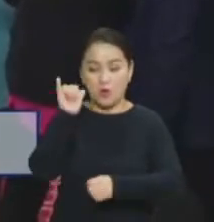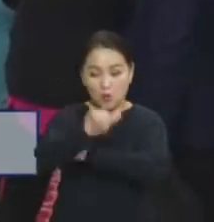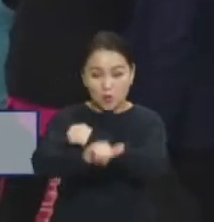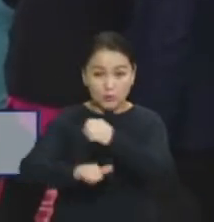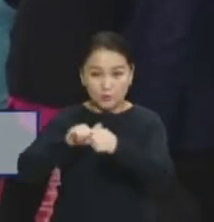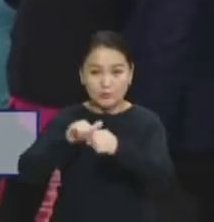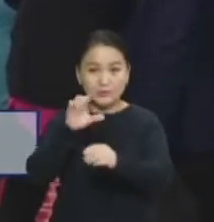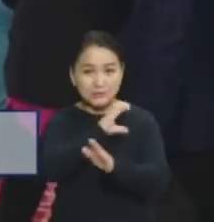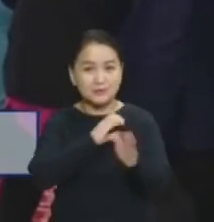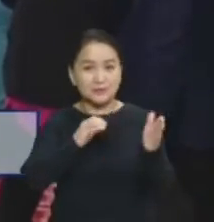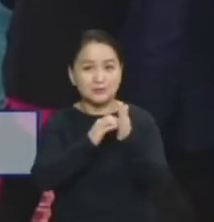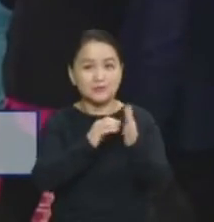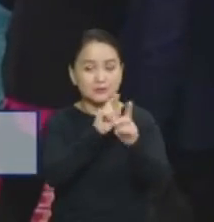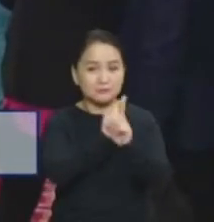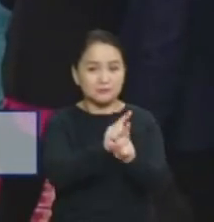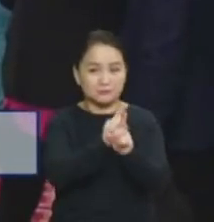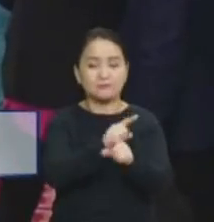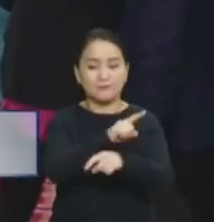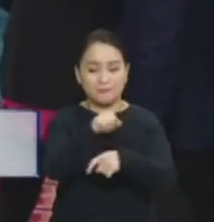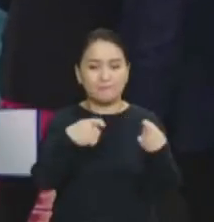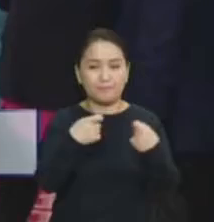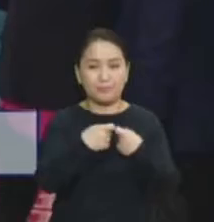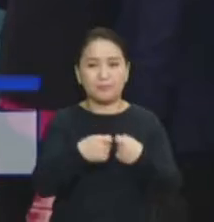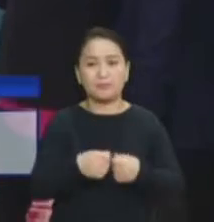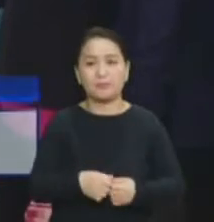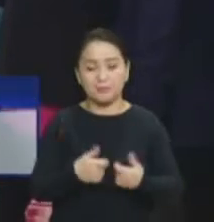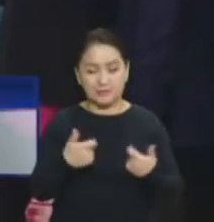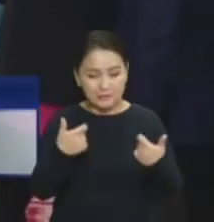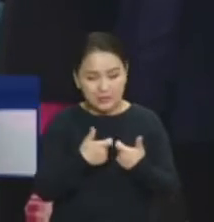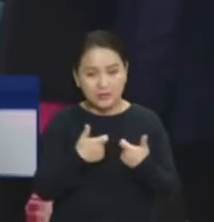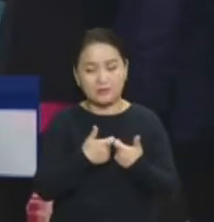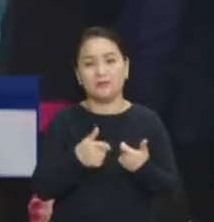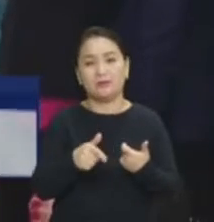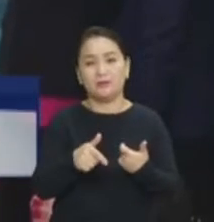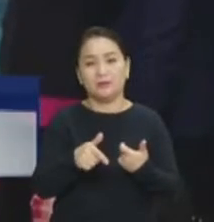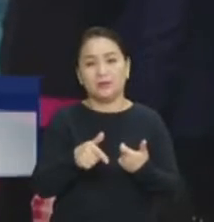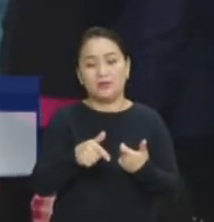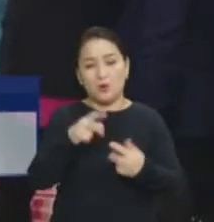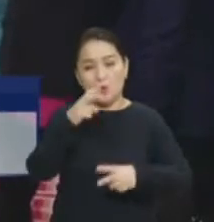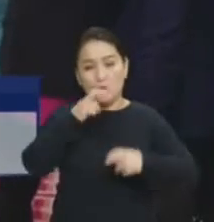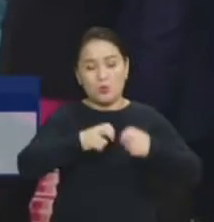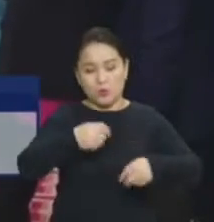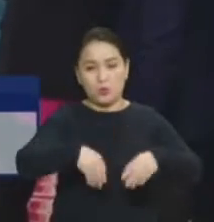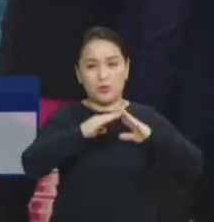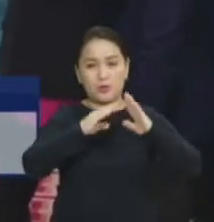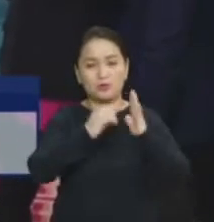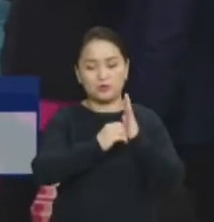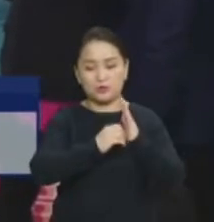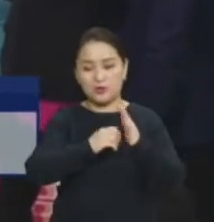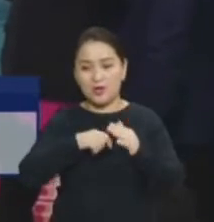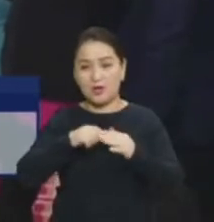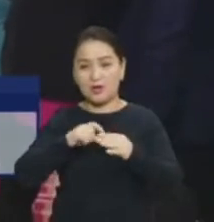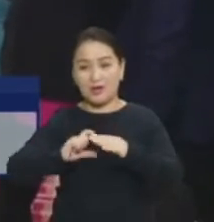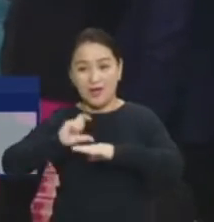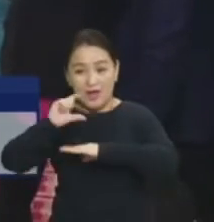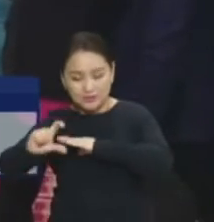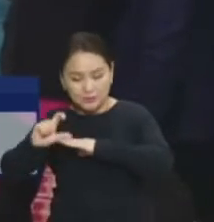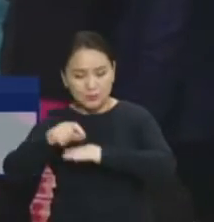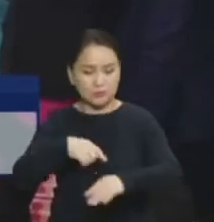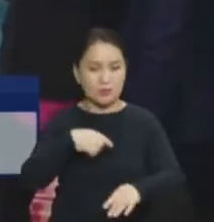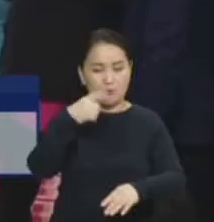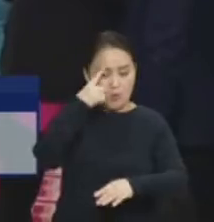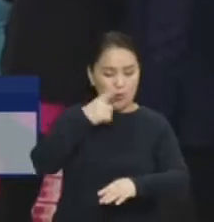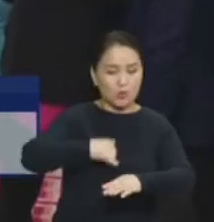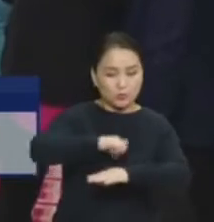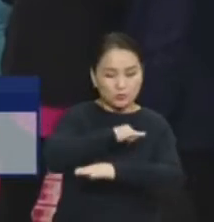нэвтрүүлж цэн тийм үйлдвэрийг байгуулах хэрэгтэй. Тэгжээж экспортны чархан дотоодоо чангах хэрэгтэй. Тийм учраас бол